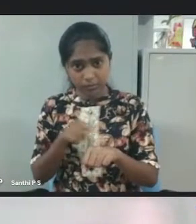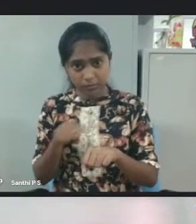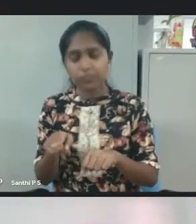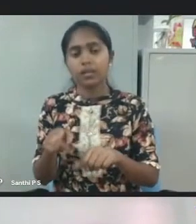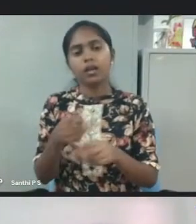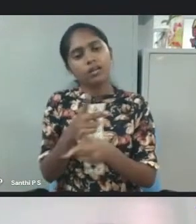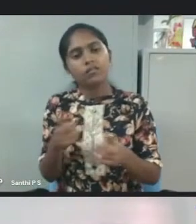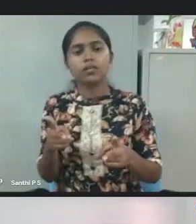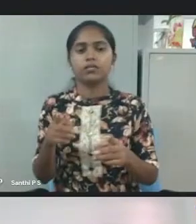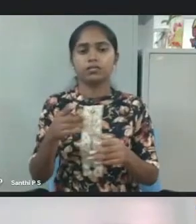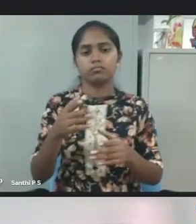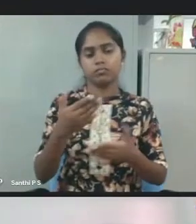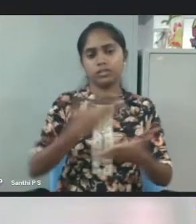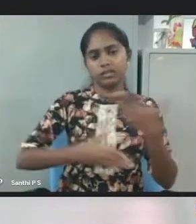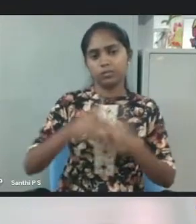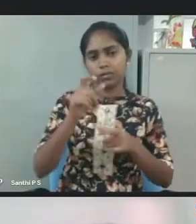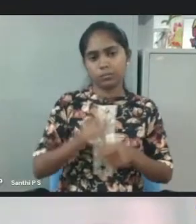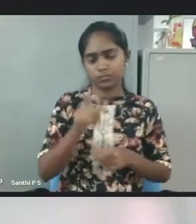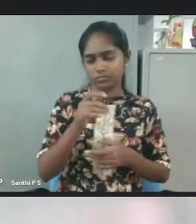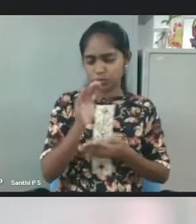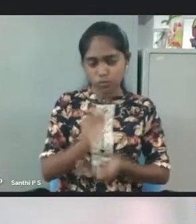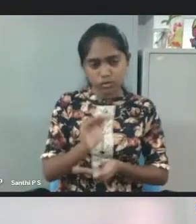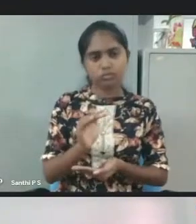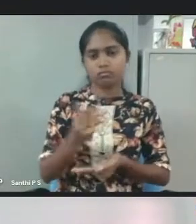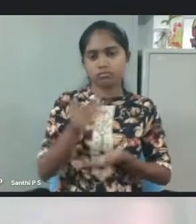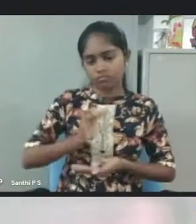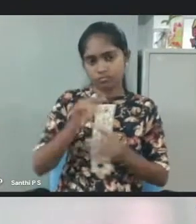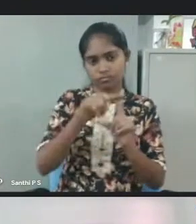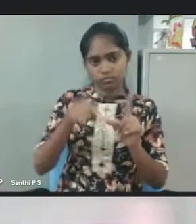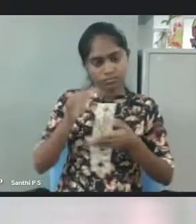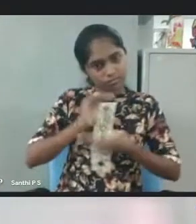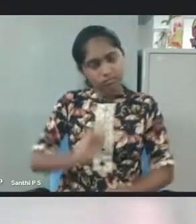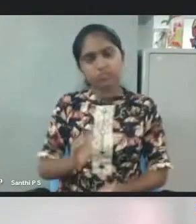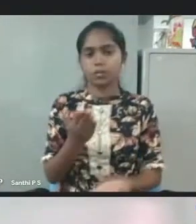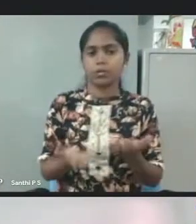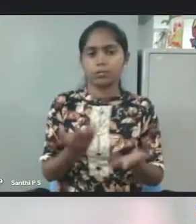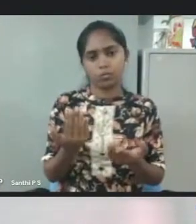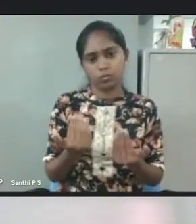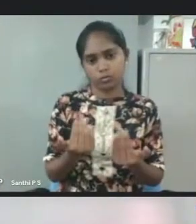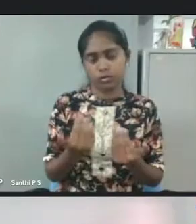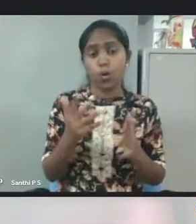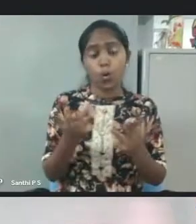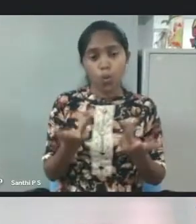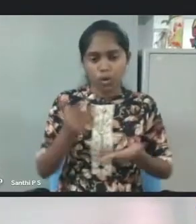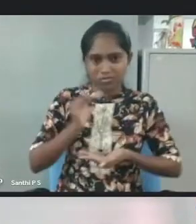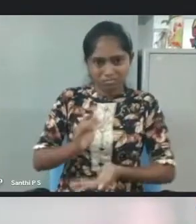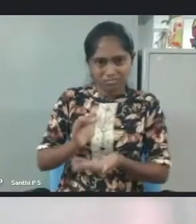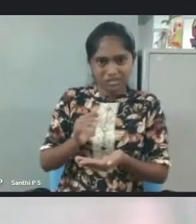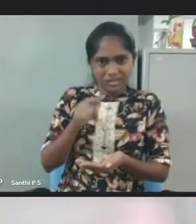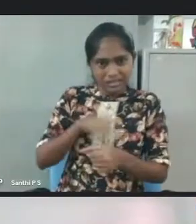ഒരു കുട്ടി ജനിക്കുന്നതിന് കാരണമാകാം. ജനന സമയത്ത് നടക്കുന്ന ഒരു ഡിഫിക്കൾട്ട് ലേബർ, ആ സമയത്ത്